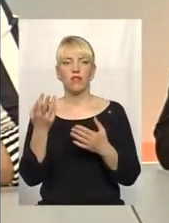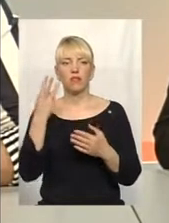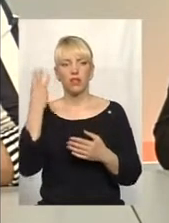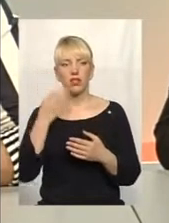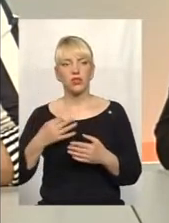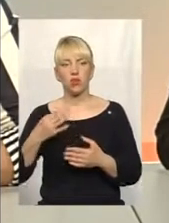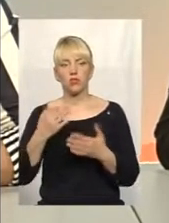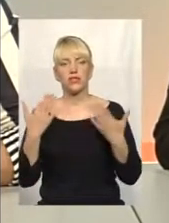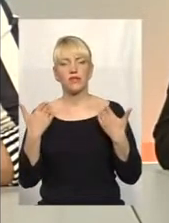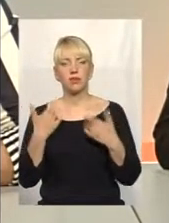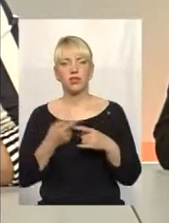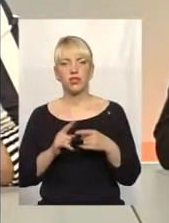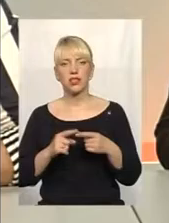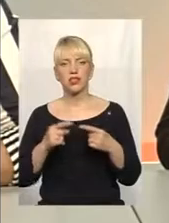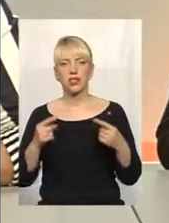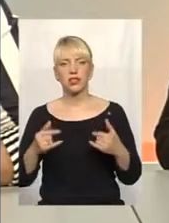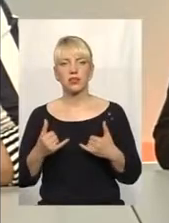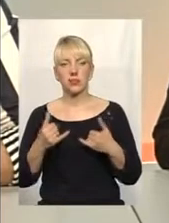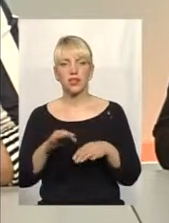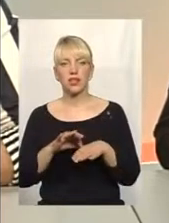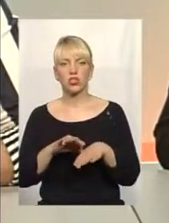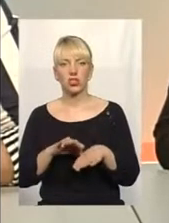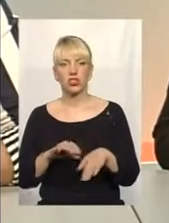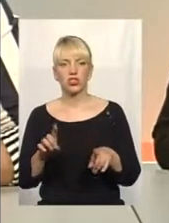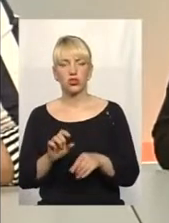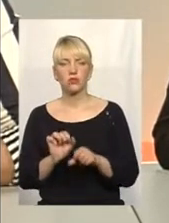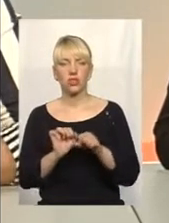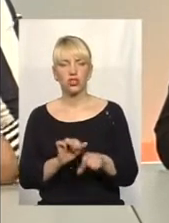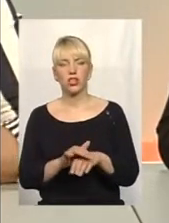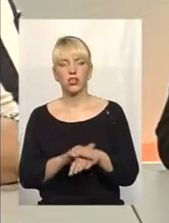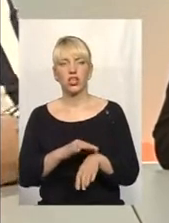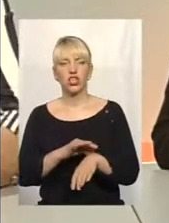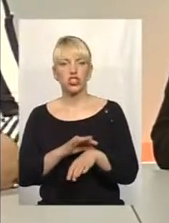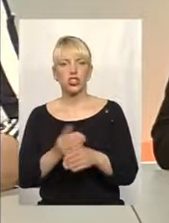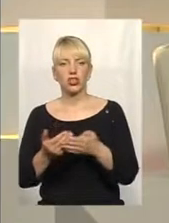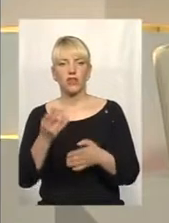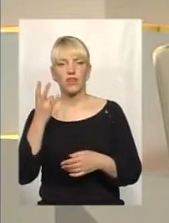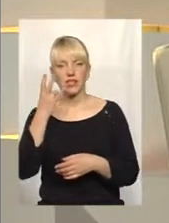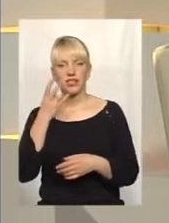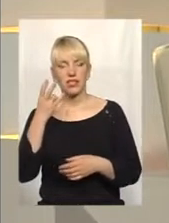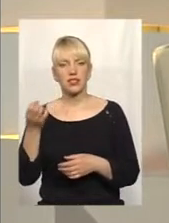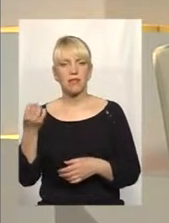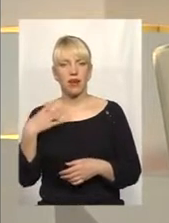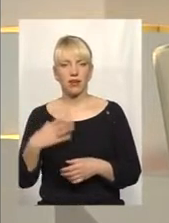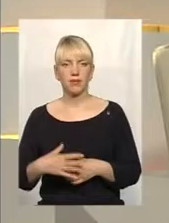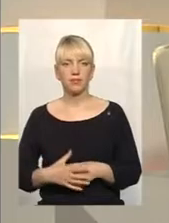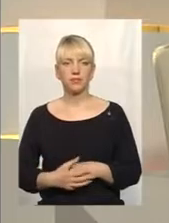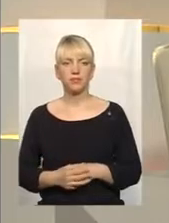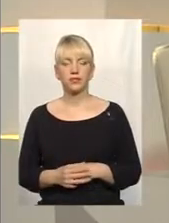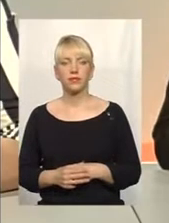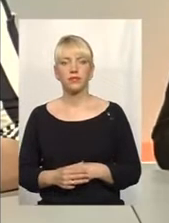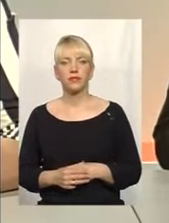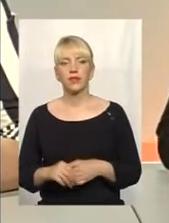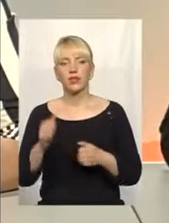це засоби для шкіри, щоб захищати шкіру від засмаги. Однозначно.